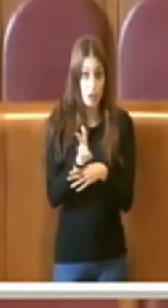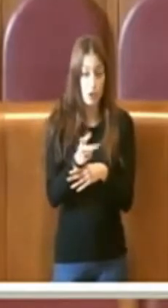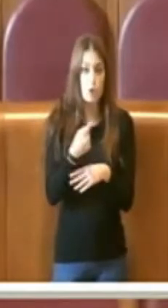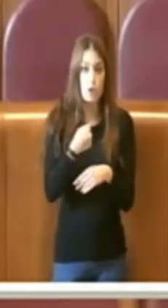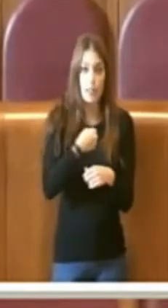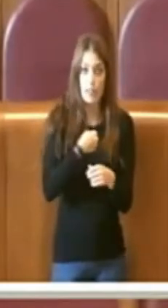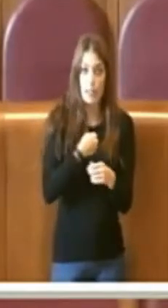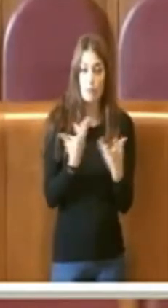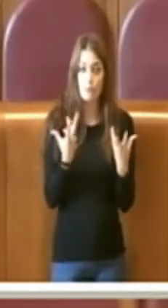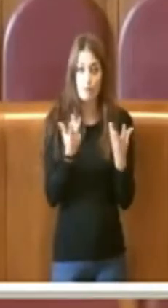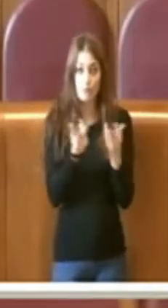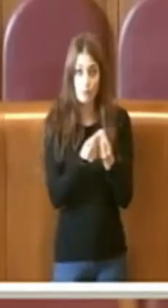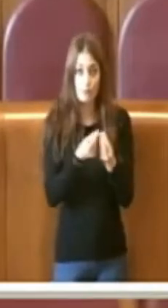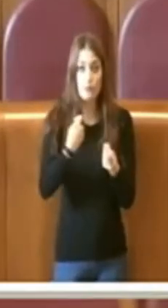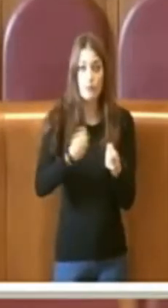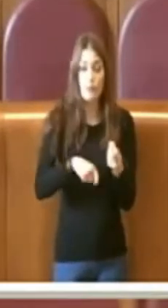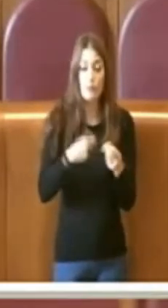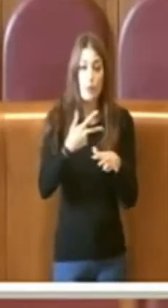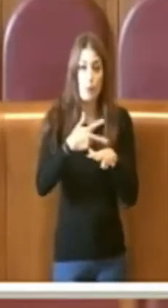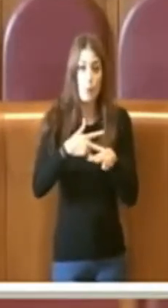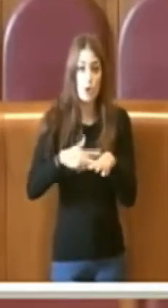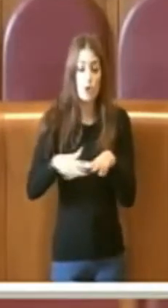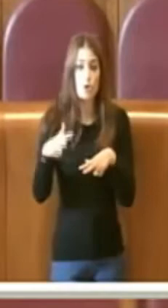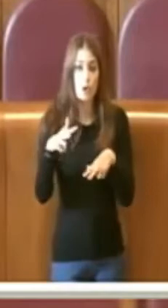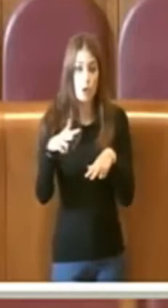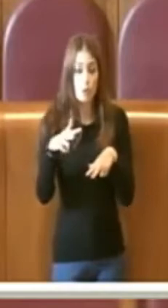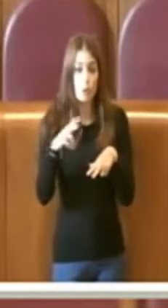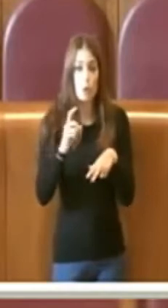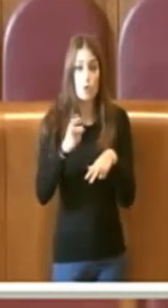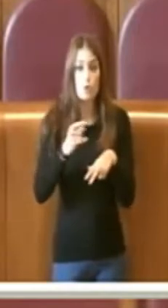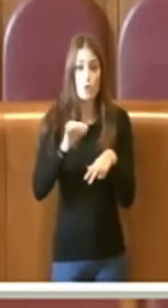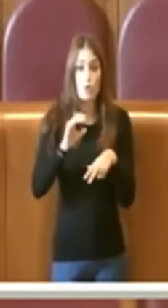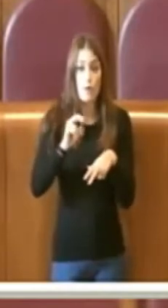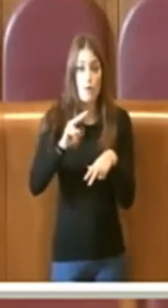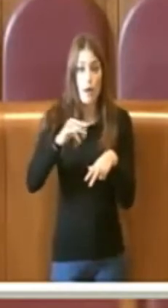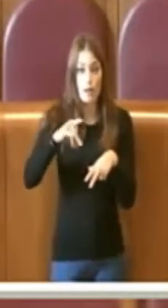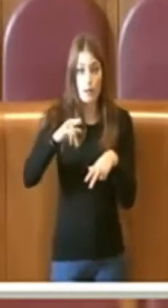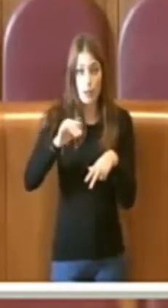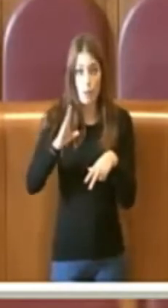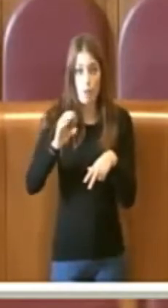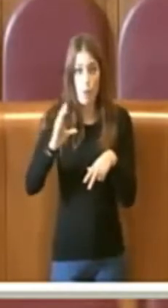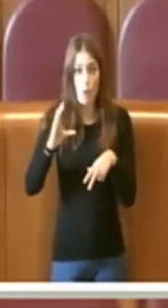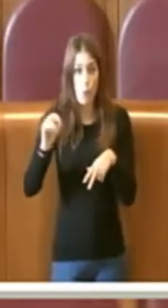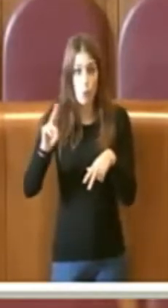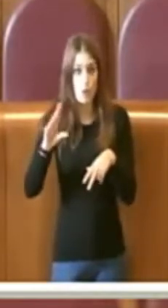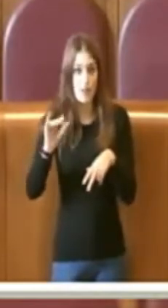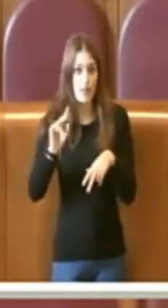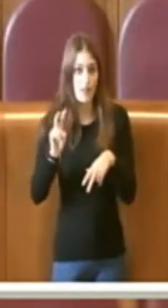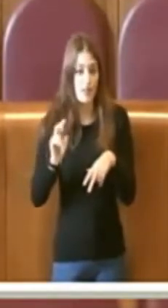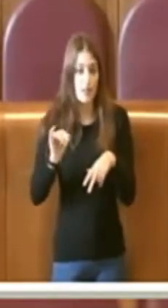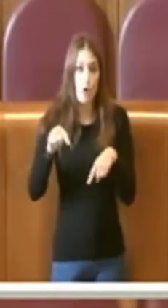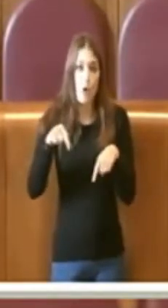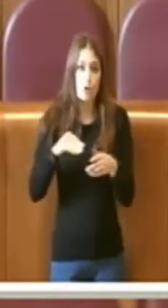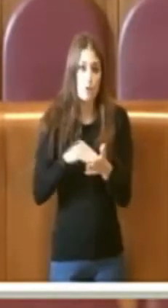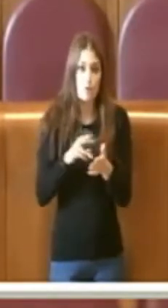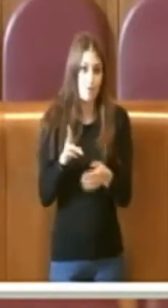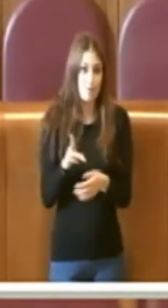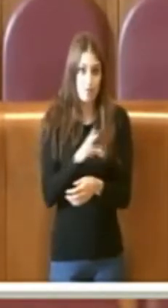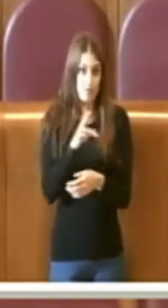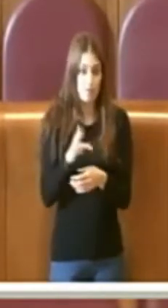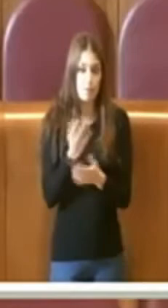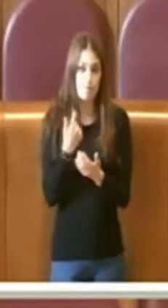io con il presidente del municipio Giovanni Boccuzzi, che purtroppo saluto, oggi non è presente perché ha